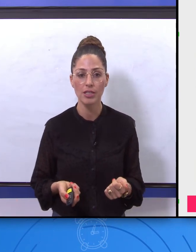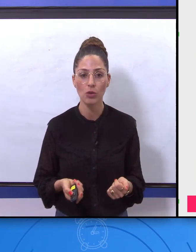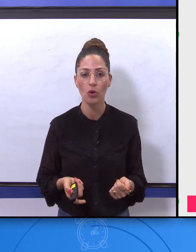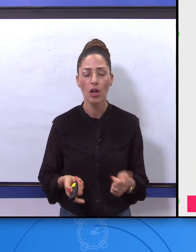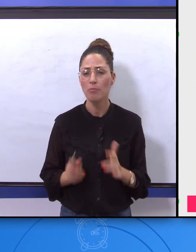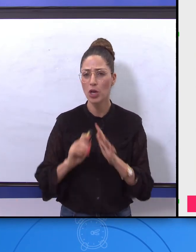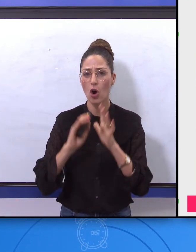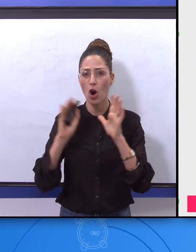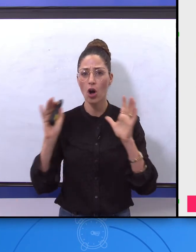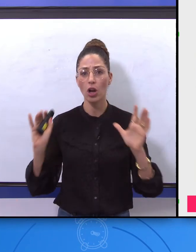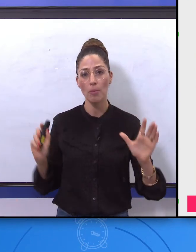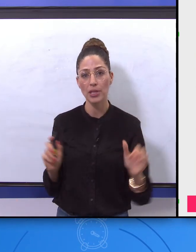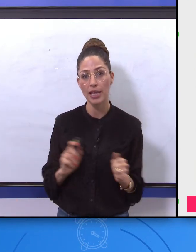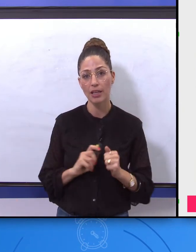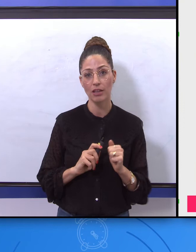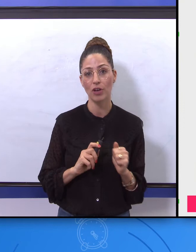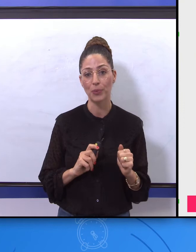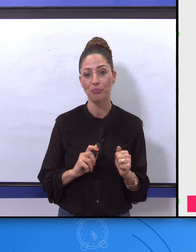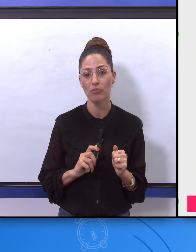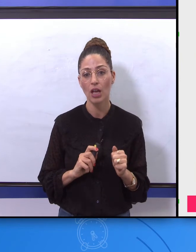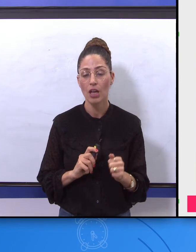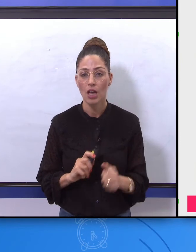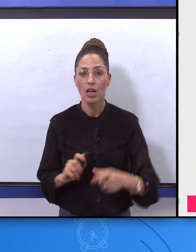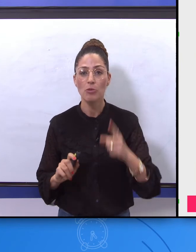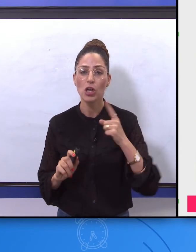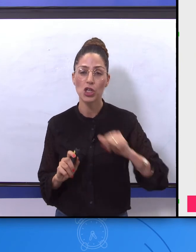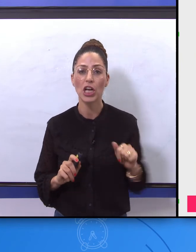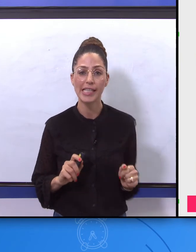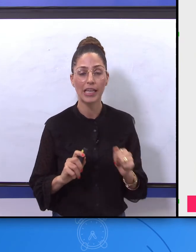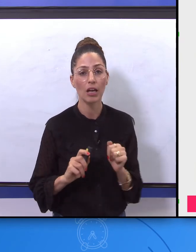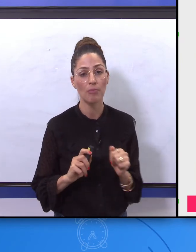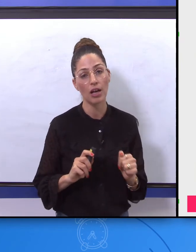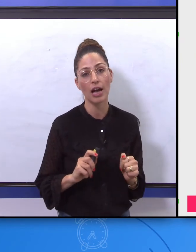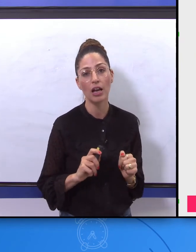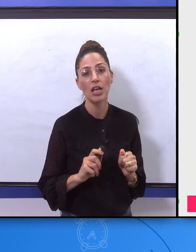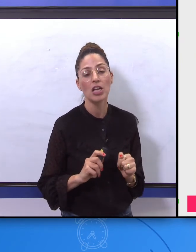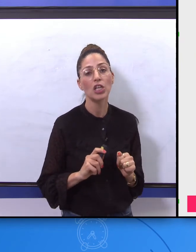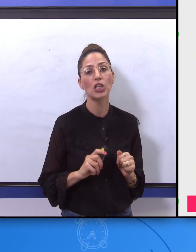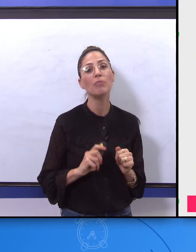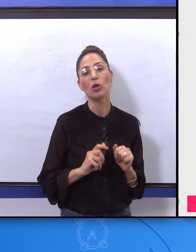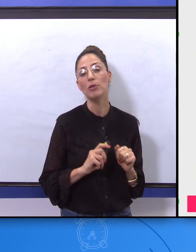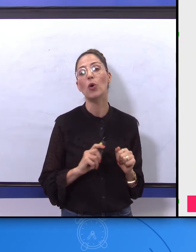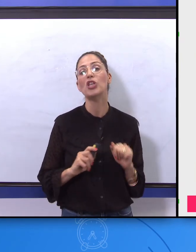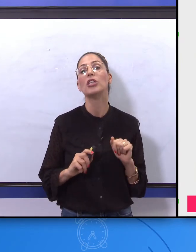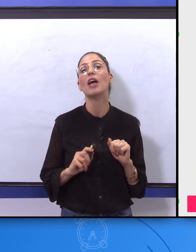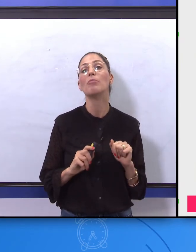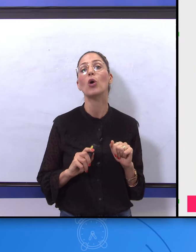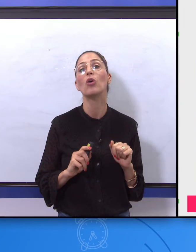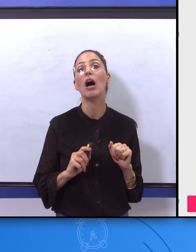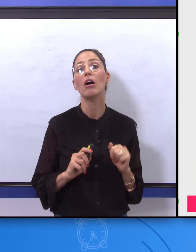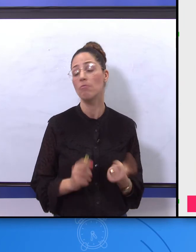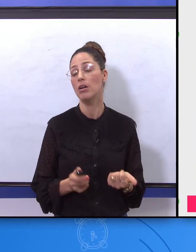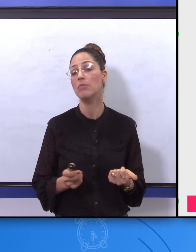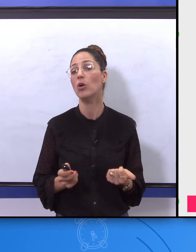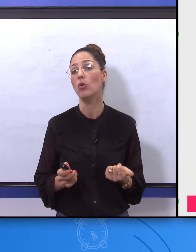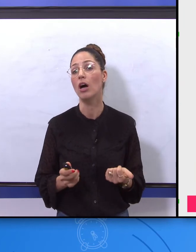מעגלים שתיצרו, מכל מיני דברים. למי שקשה לצייר מעגל, יש כלי מאוד מיוחד שנקרא